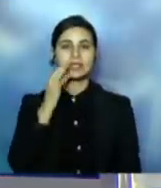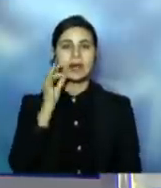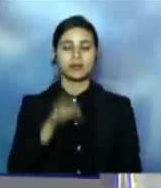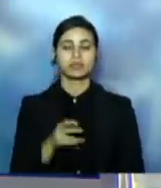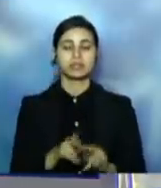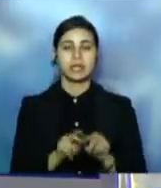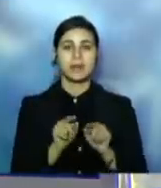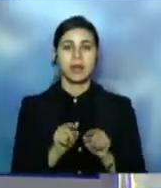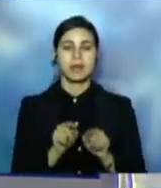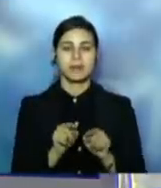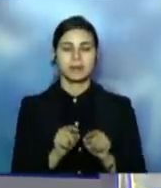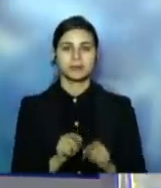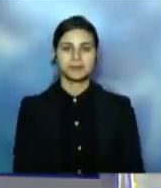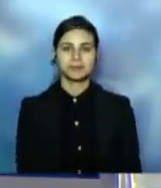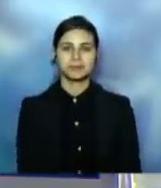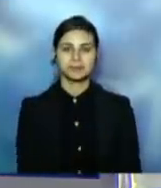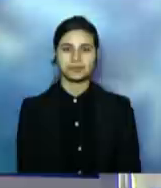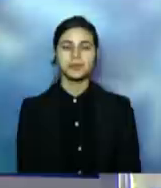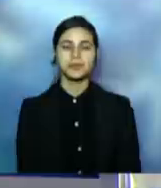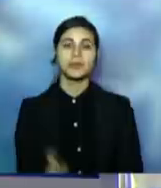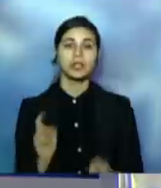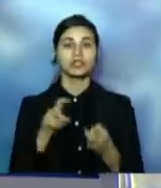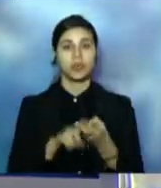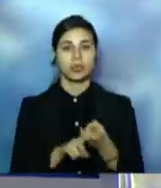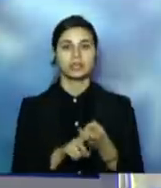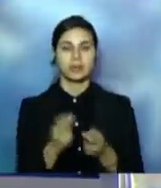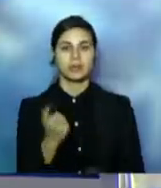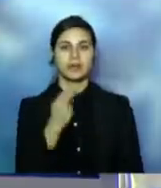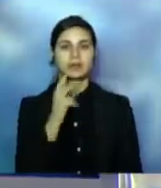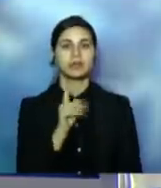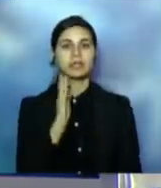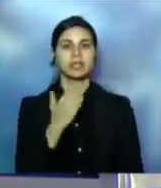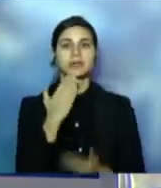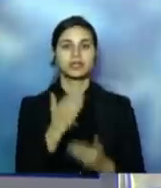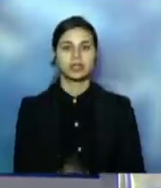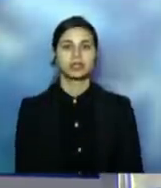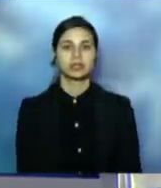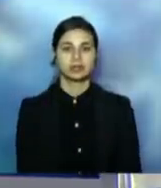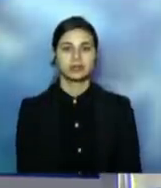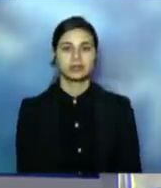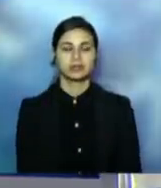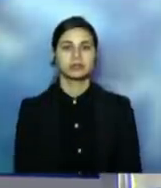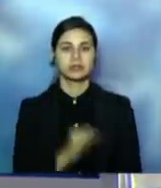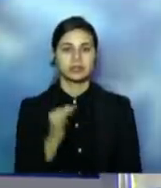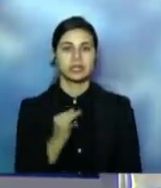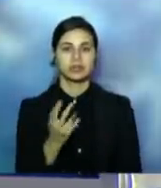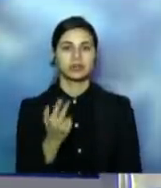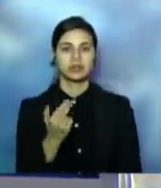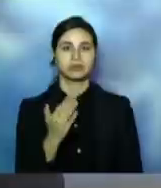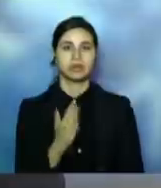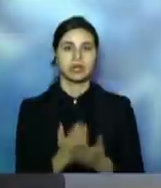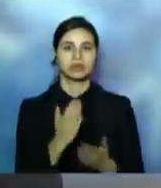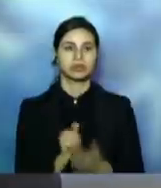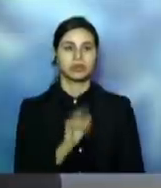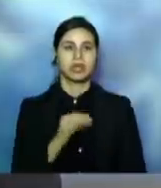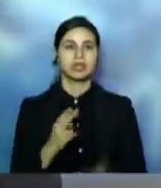ამ გამოცდილებას შეუერთდება, აი ნახოთ რა კითხვას გვესმის მაყურებელი. საინტერესო არის თუ არა ეს ამ